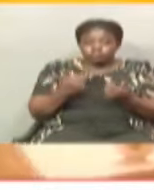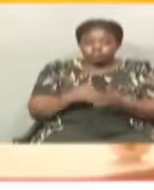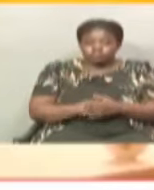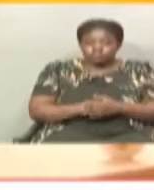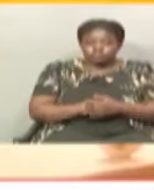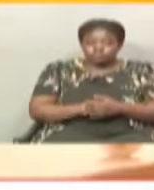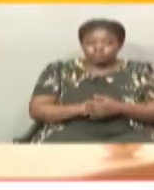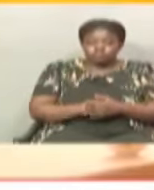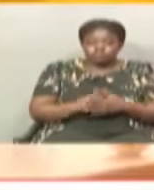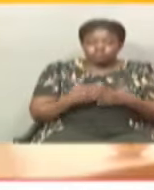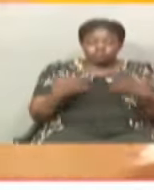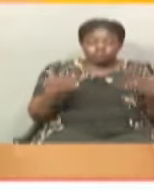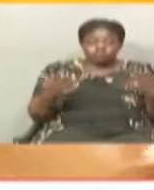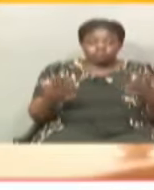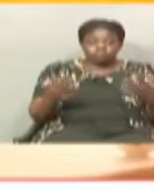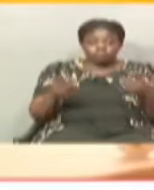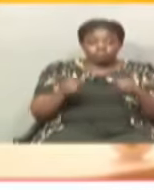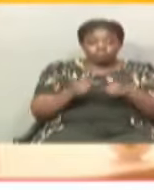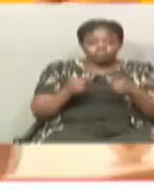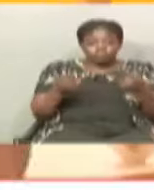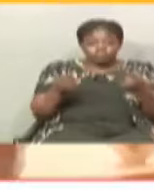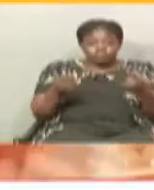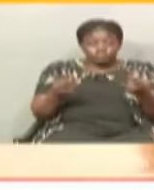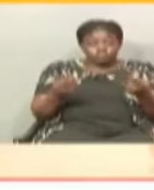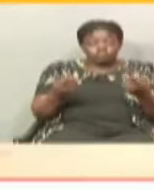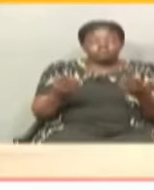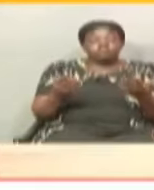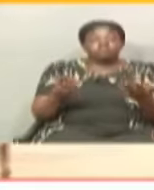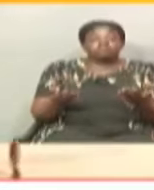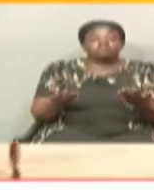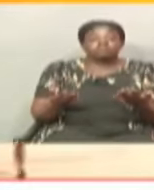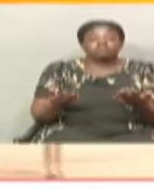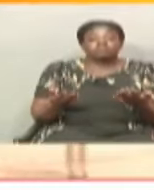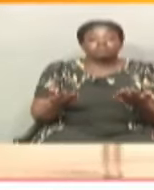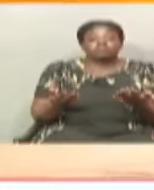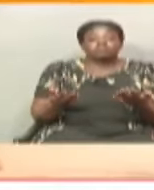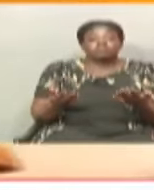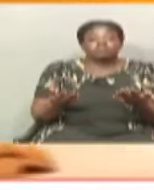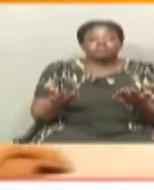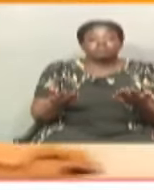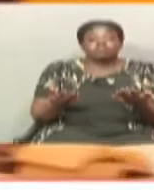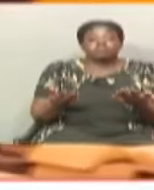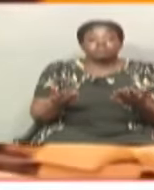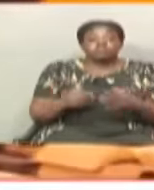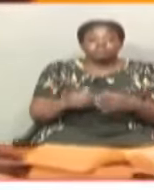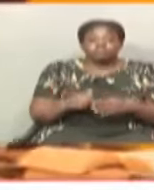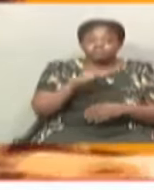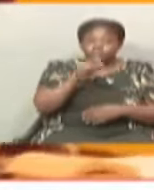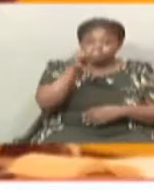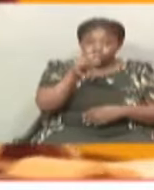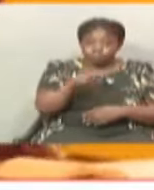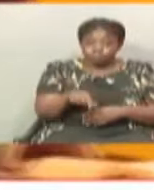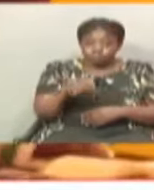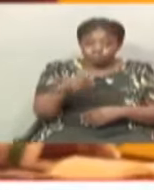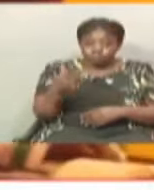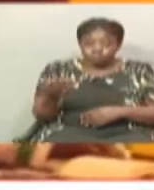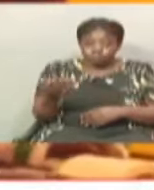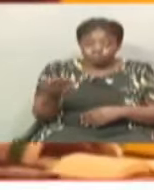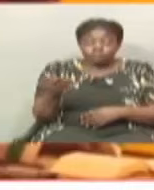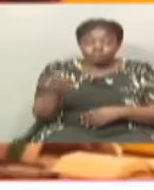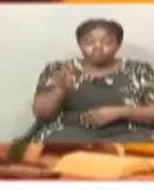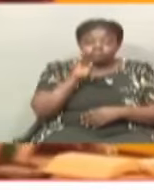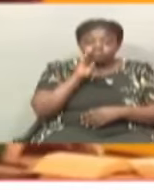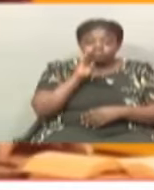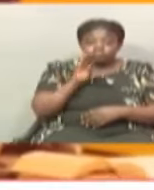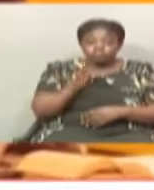musajja mwaki wako, oli mukyala mulungi naye ng'omutunukamu tewalisomange. Buli muntu yenna oli akumuntu mu